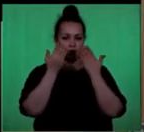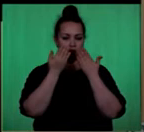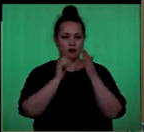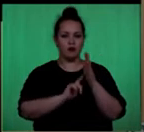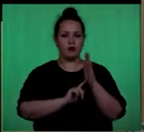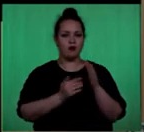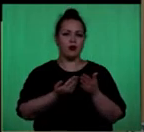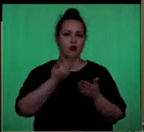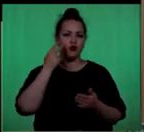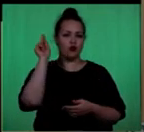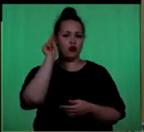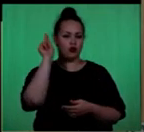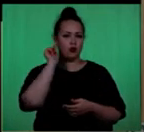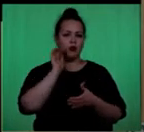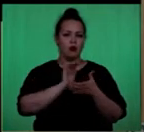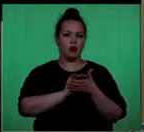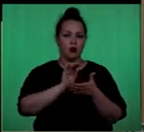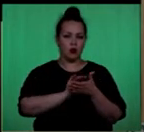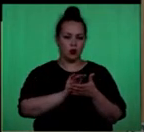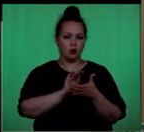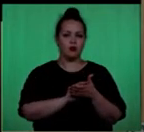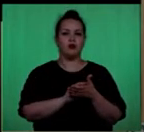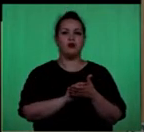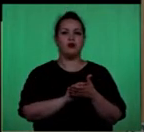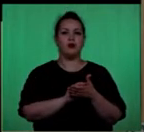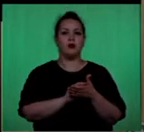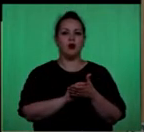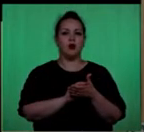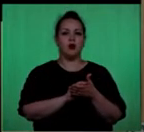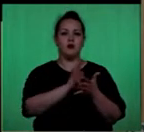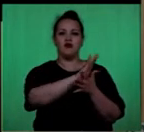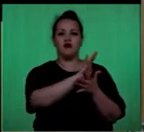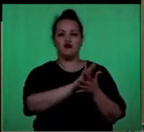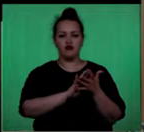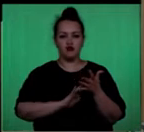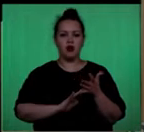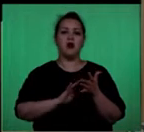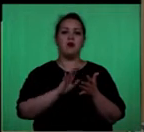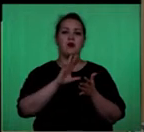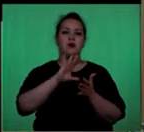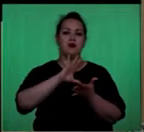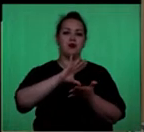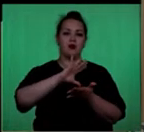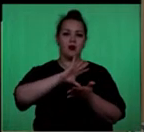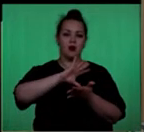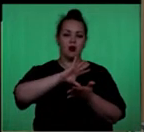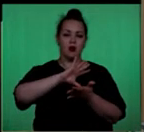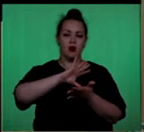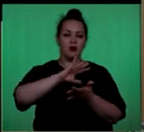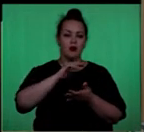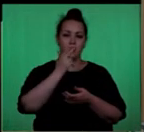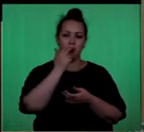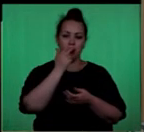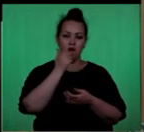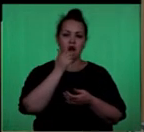с вами на прошлом уроке познакомились с произведением малыш и карлсон который живет на крыше первую и вторую